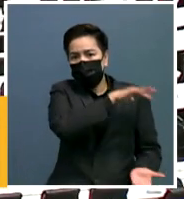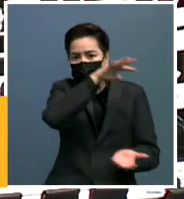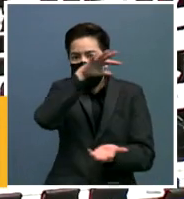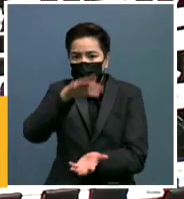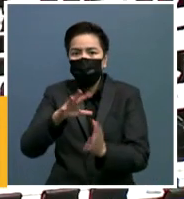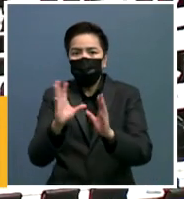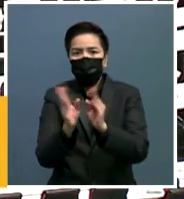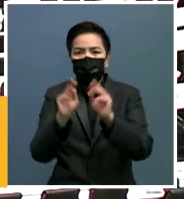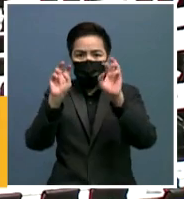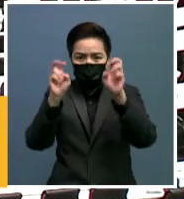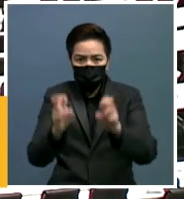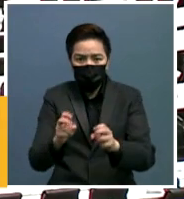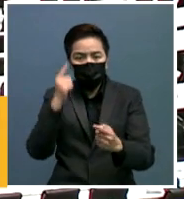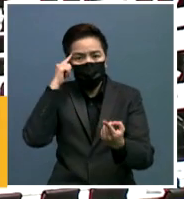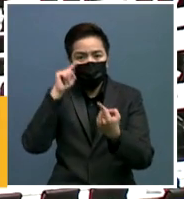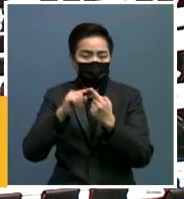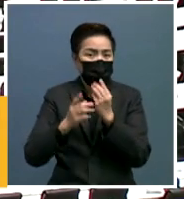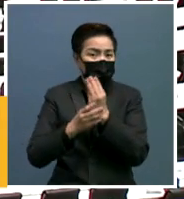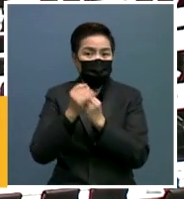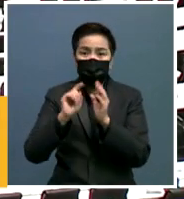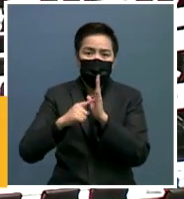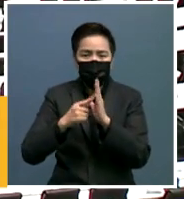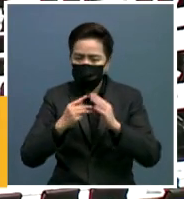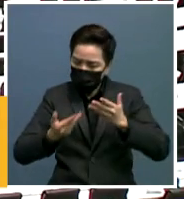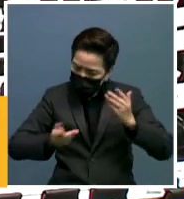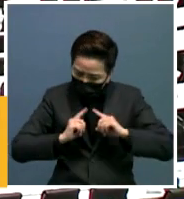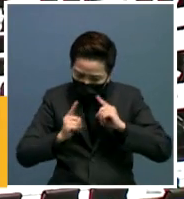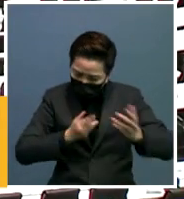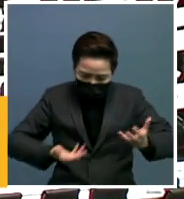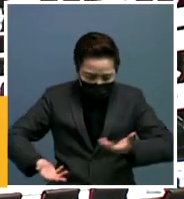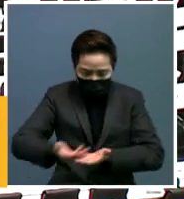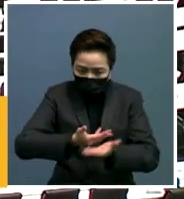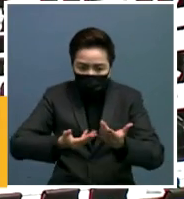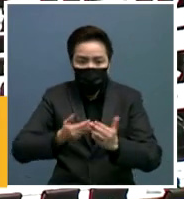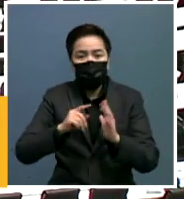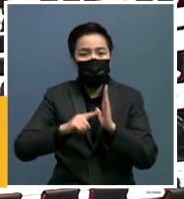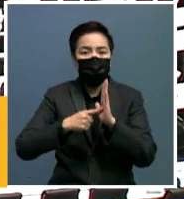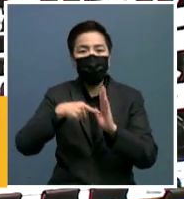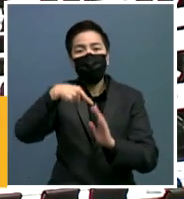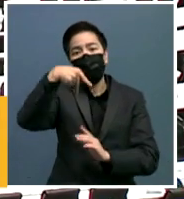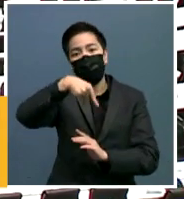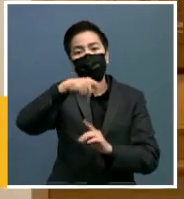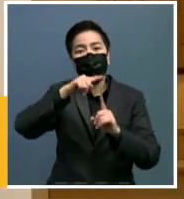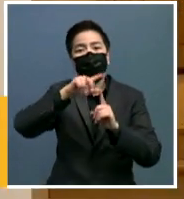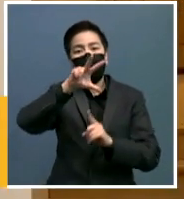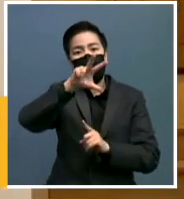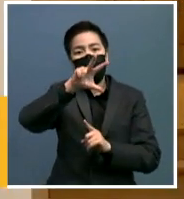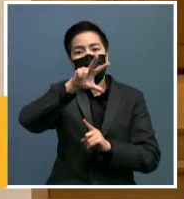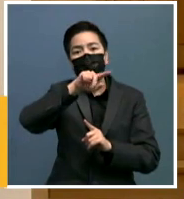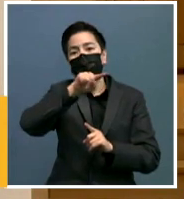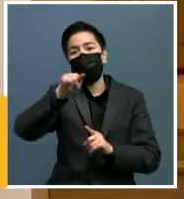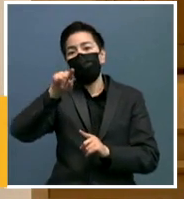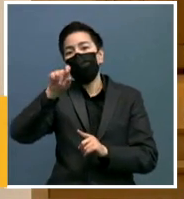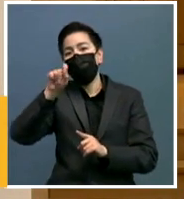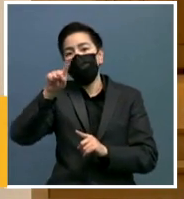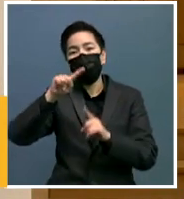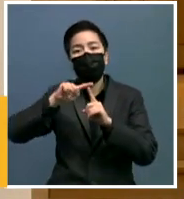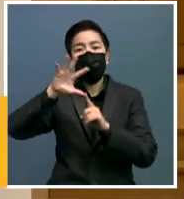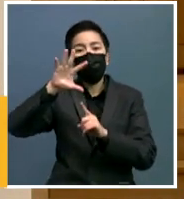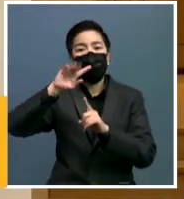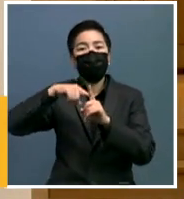อยู่ในสภาโดยเฉพาะในสัปดาห์แรกของการประชุมจะเริ่มประชุมในวันพุธที่สามไปจนถึงวันศุกร์ที่ 5พฤศจิกายน